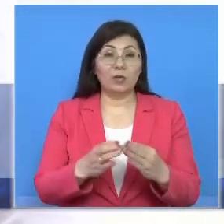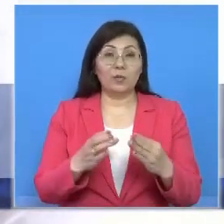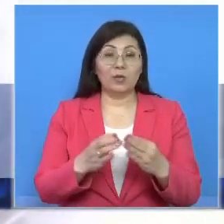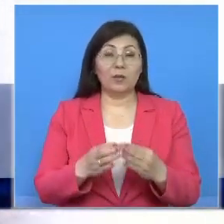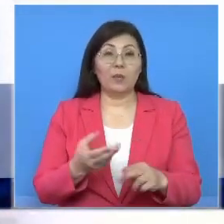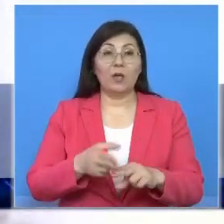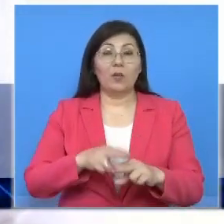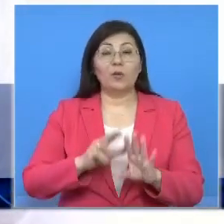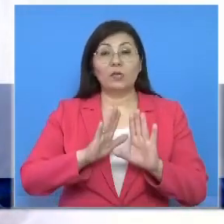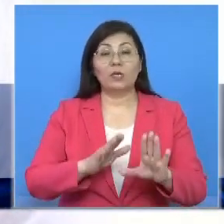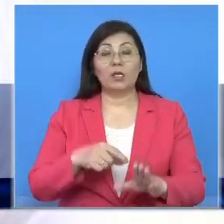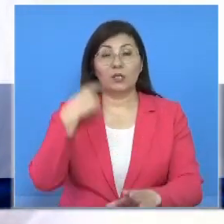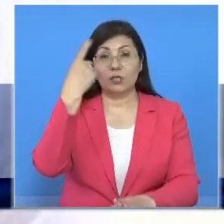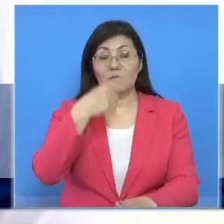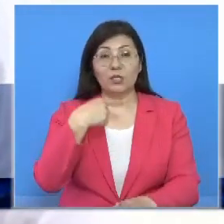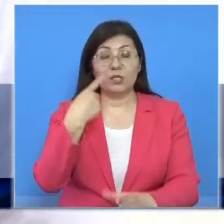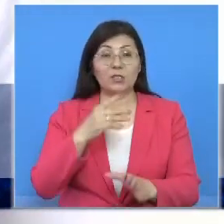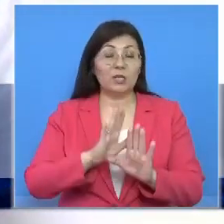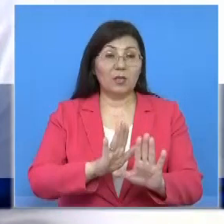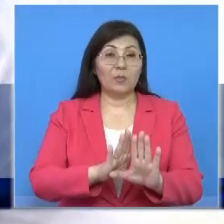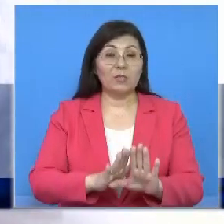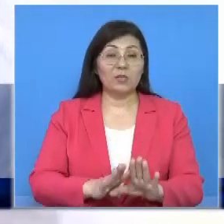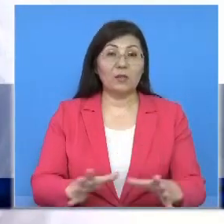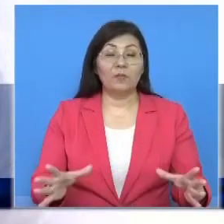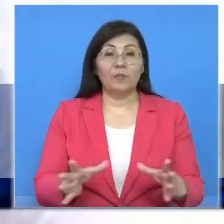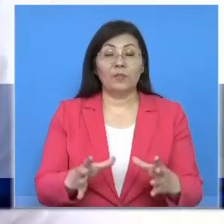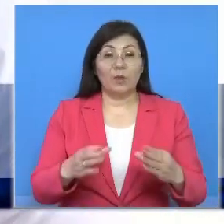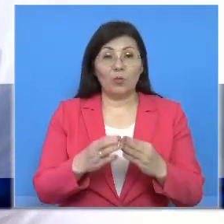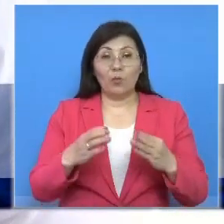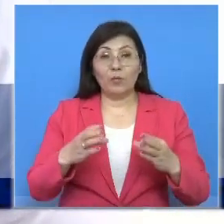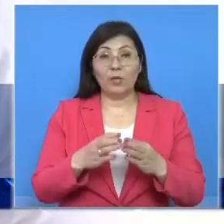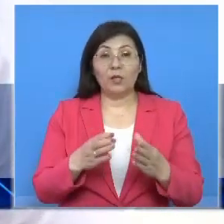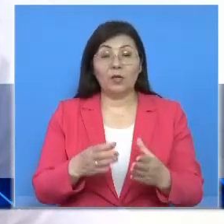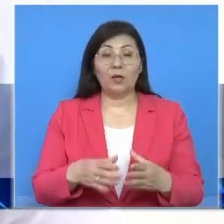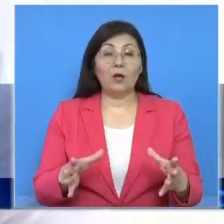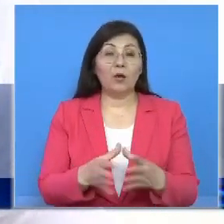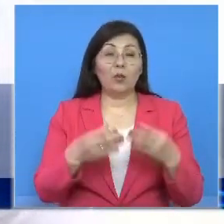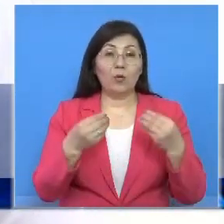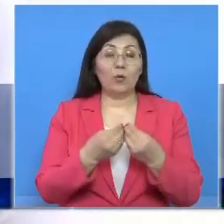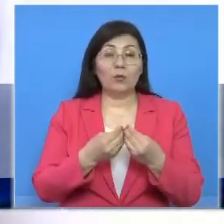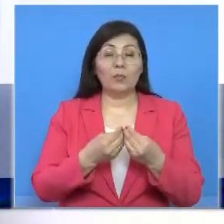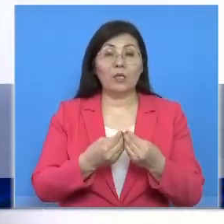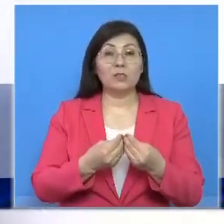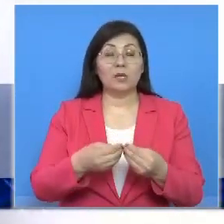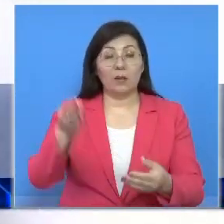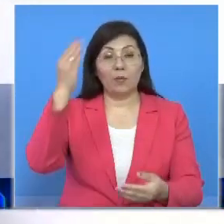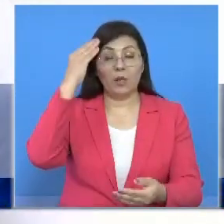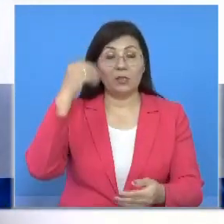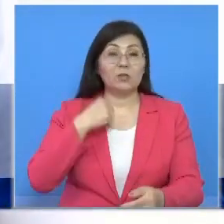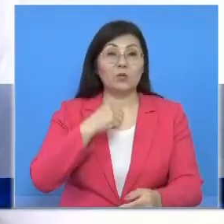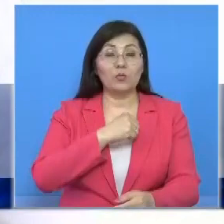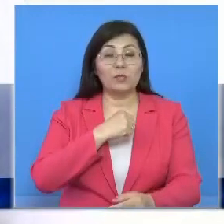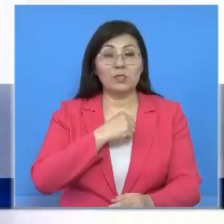бұл жерде жаңа жеке-жеке өзінің отбасын салу емес, топтық түрде отбасы деген мағынада қандай жаңа өздерінің